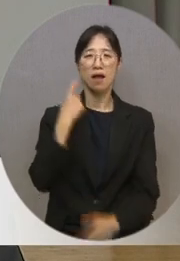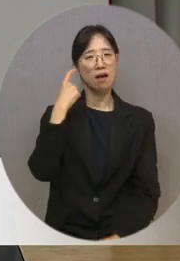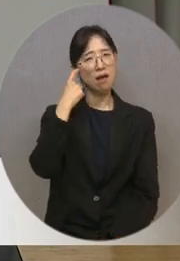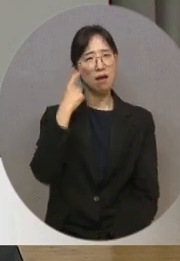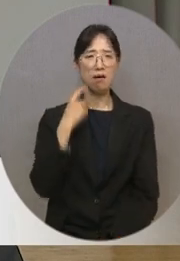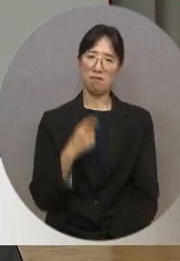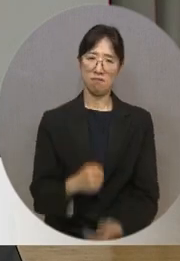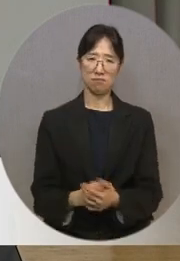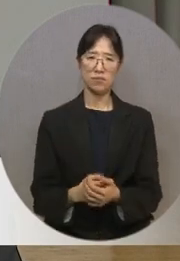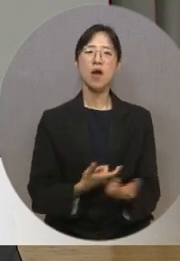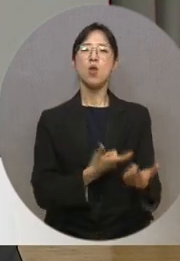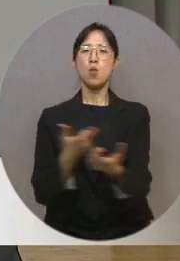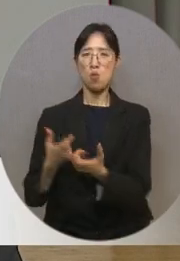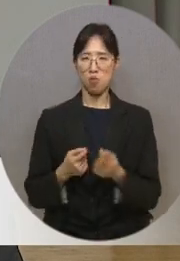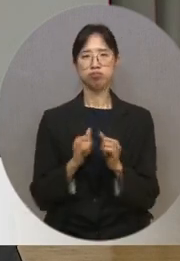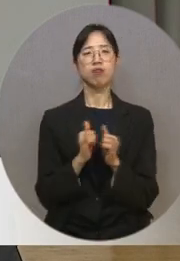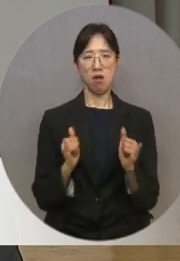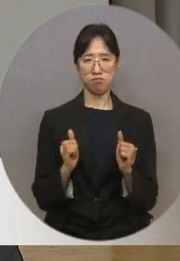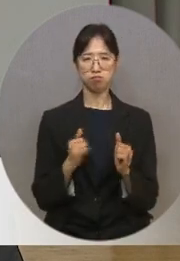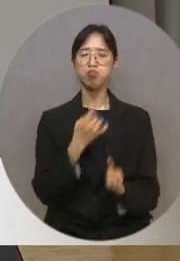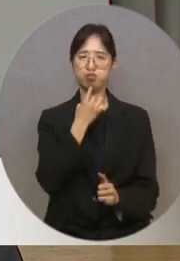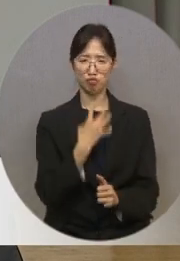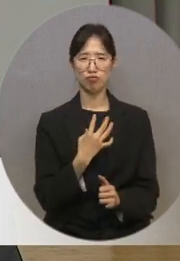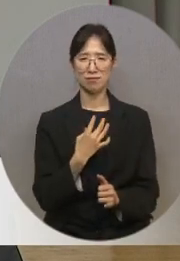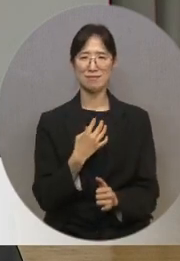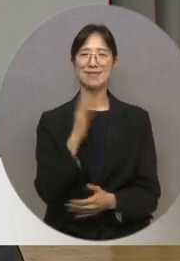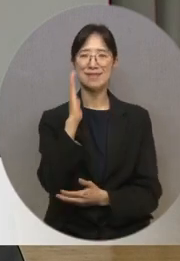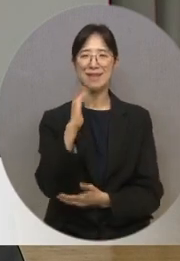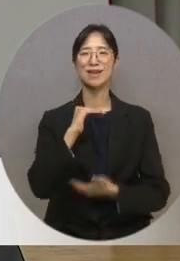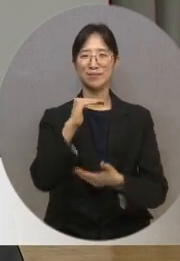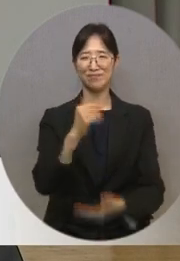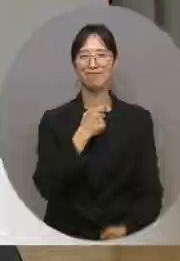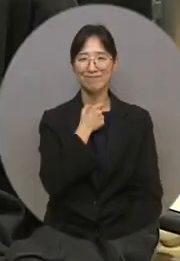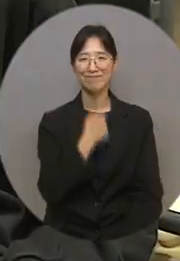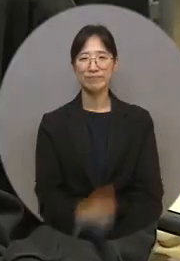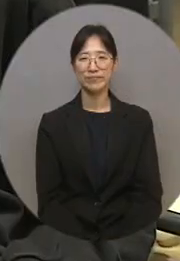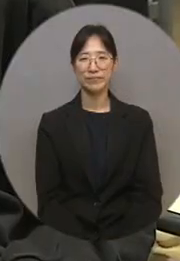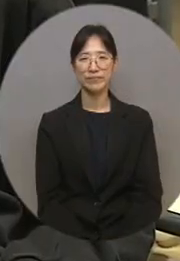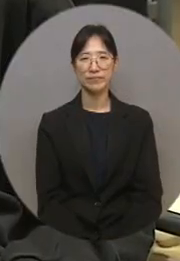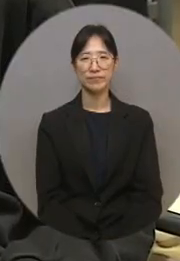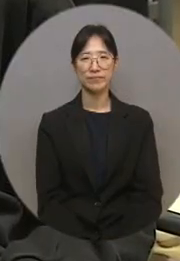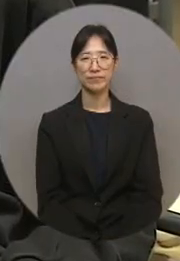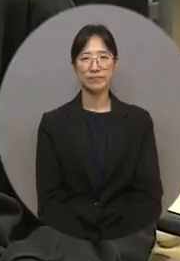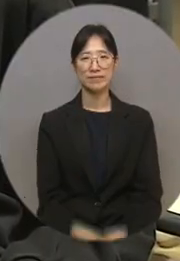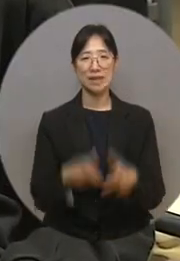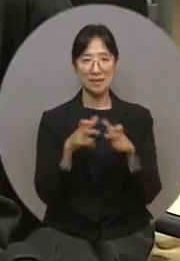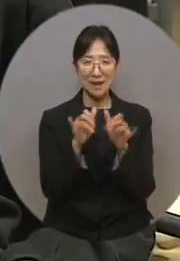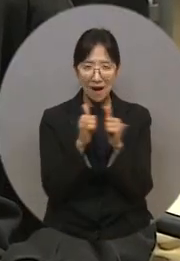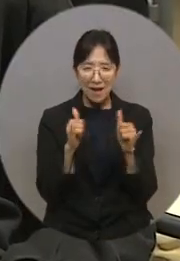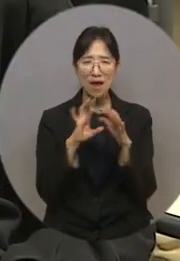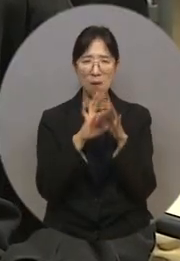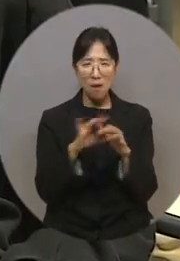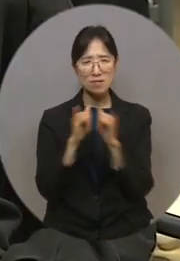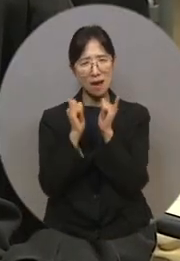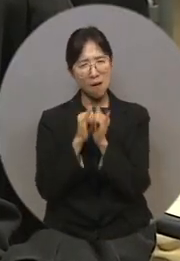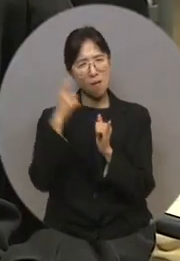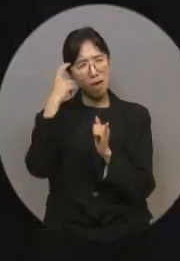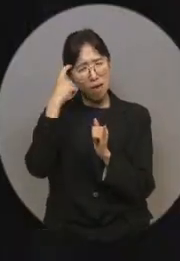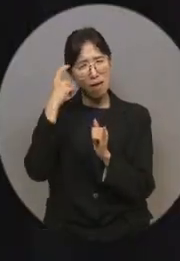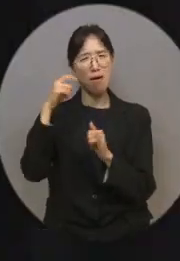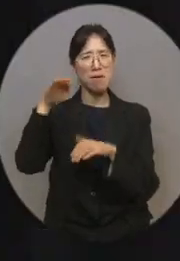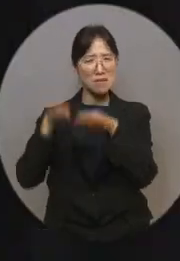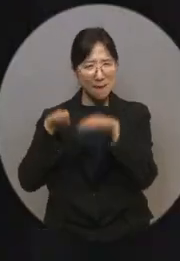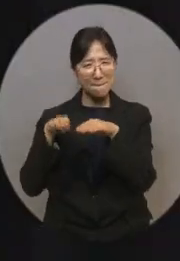있을까? 다 같은 똑같은 사람인데 라는 이야기를 여러분께 전해드리고 싶습니다. 장애인에 대한 사회적 편견과